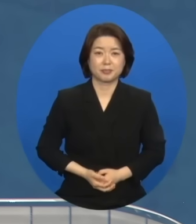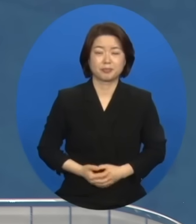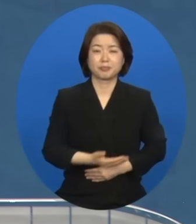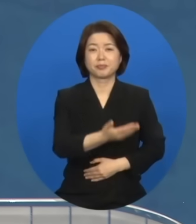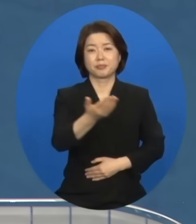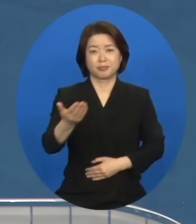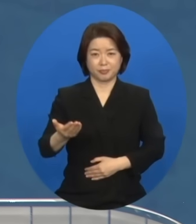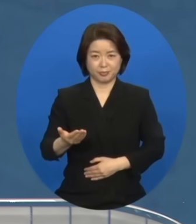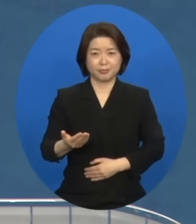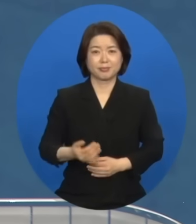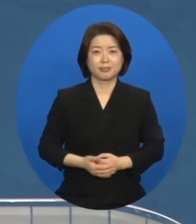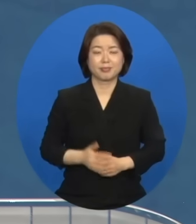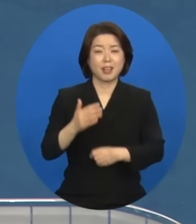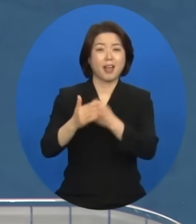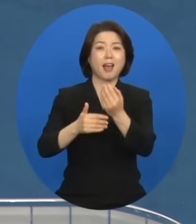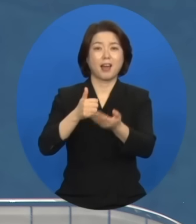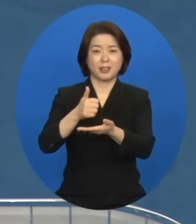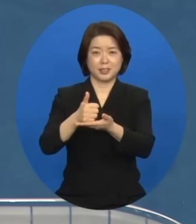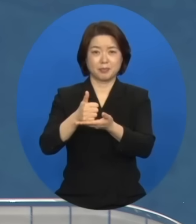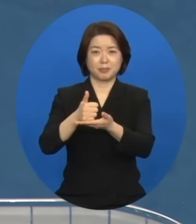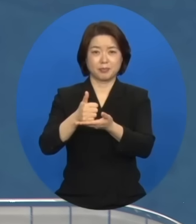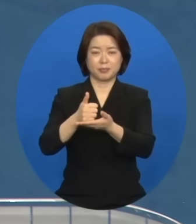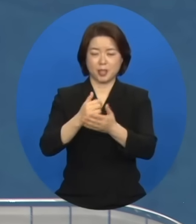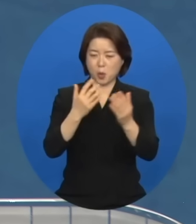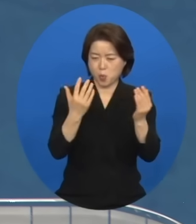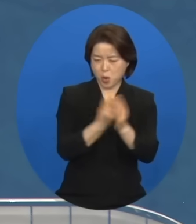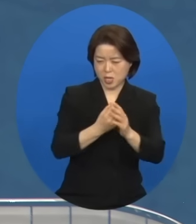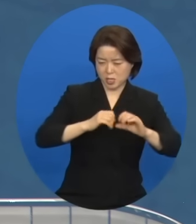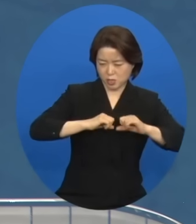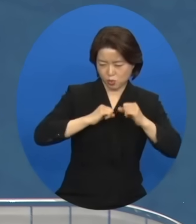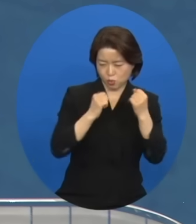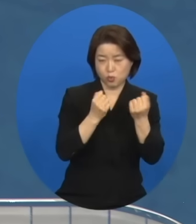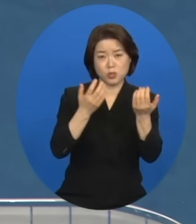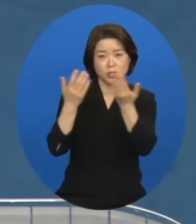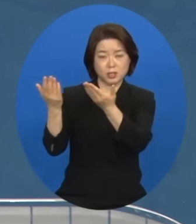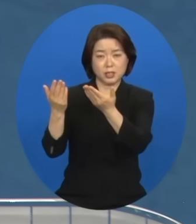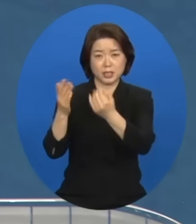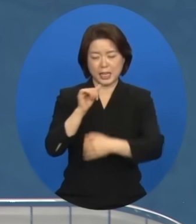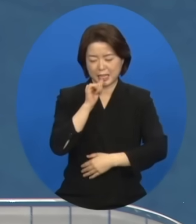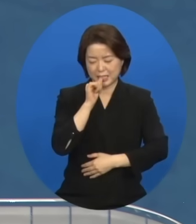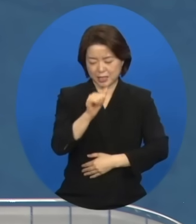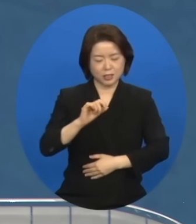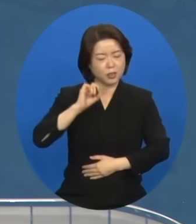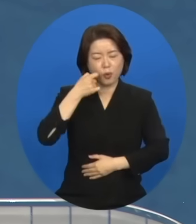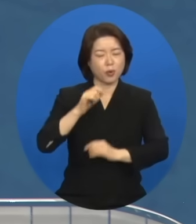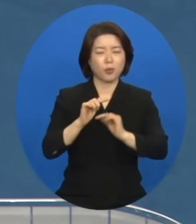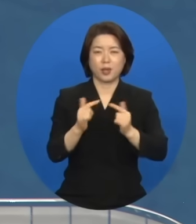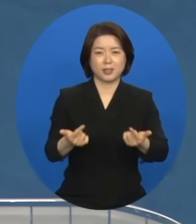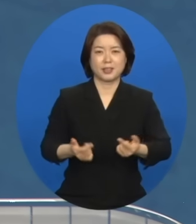여러분, 하나님께 완전히 순종하는 게 절대 어려운 삶이 아닙니다.